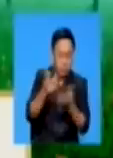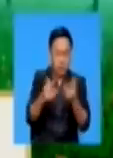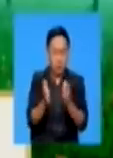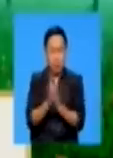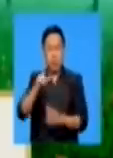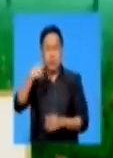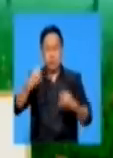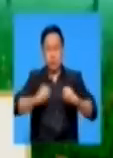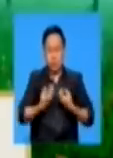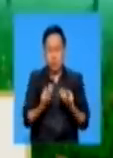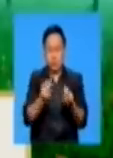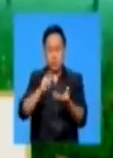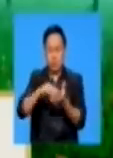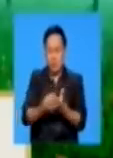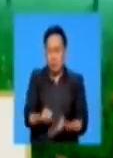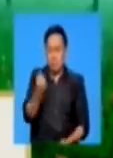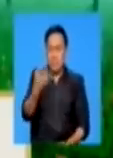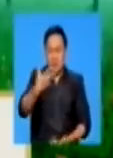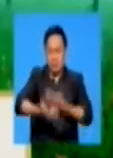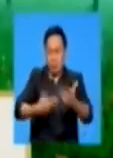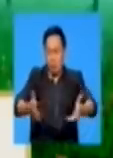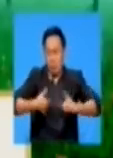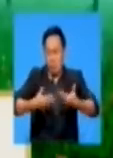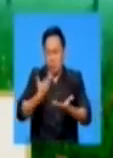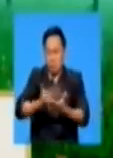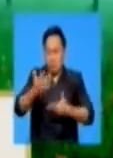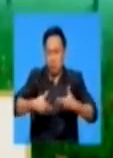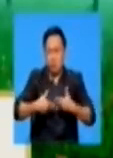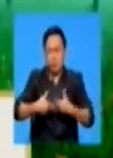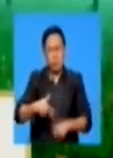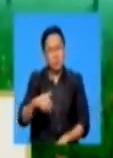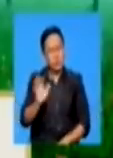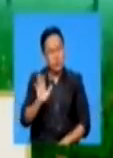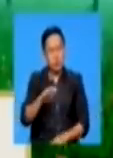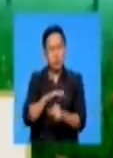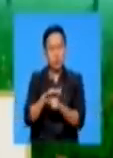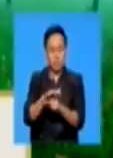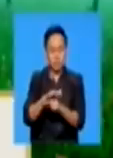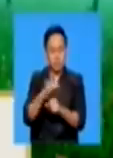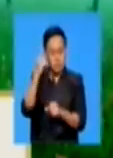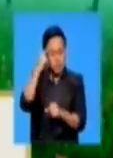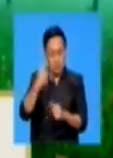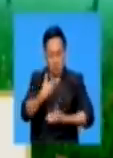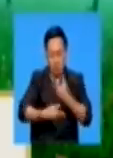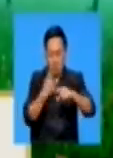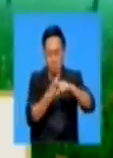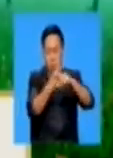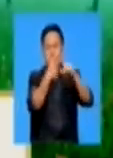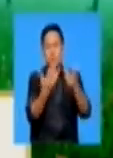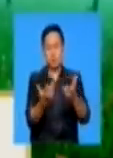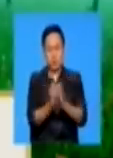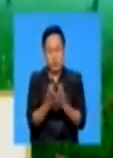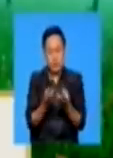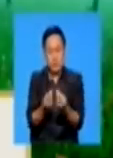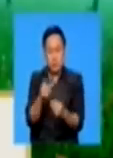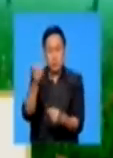ามาขายจนแพงจนเกินเขาเรียกอะไรเกินความเป็นจริงนะมากเกินไปขึ้นเป็นร้อยเท่าอย่างนี้มันก็ไม่ไห